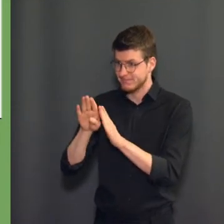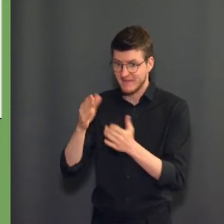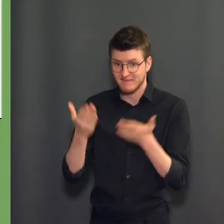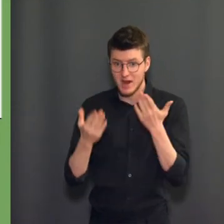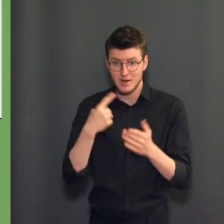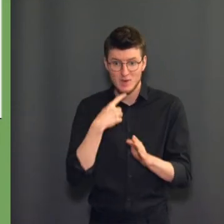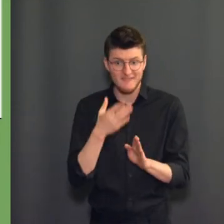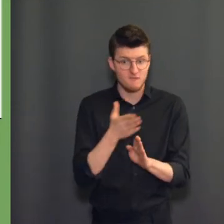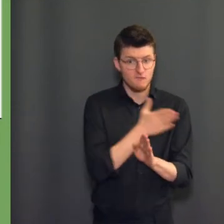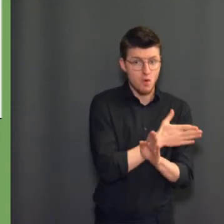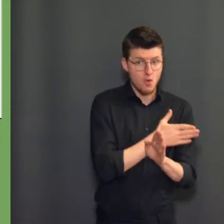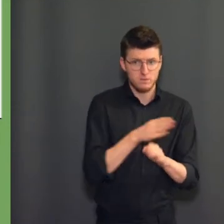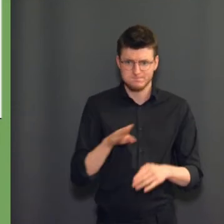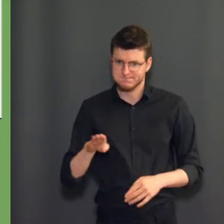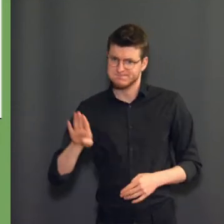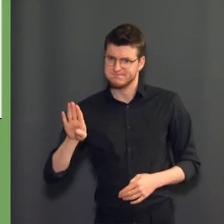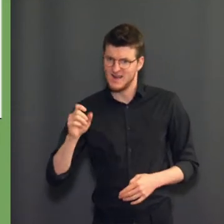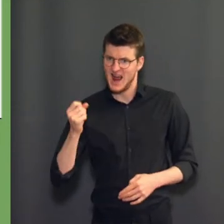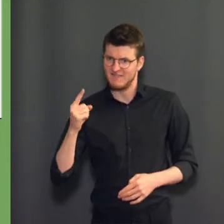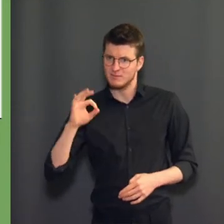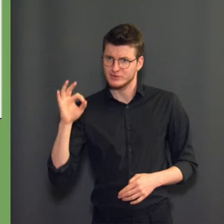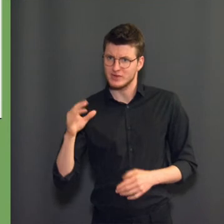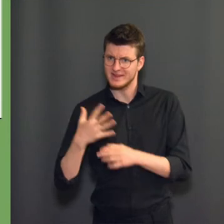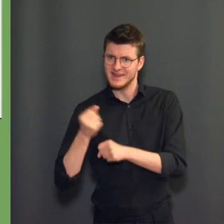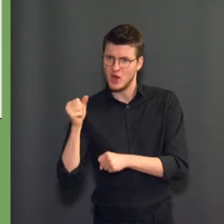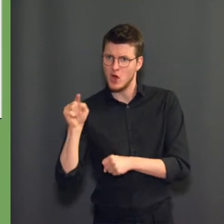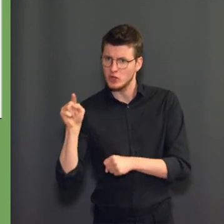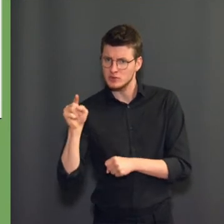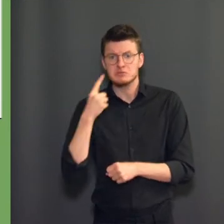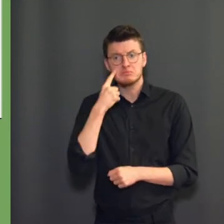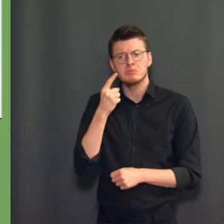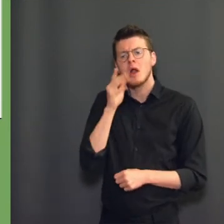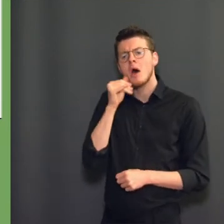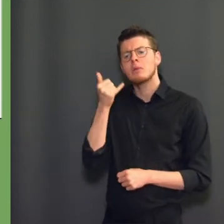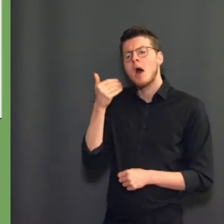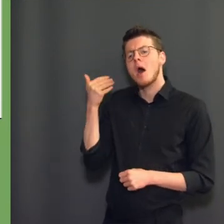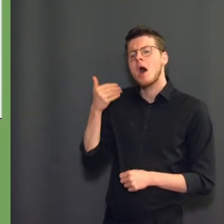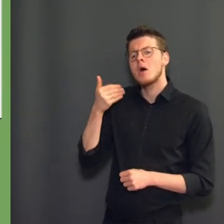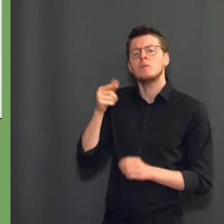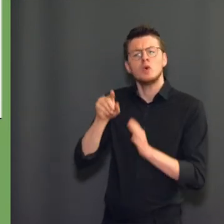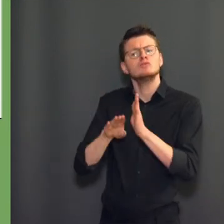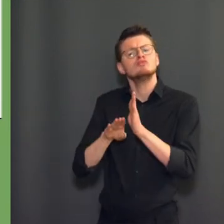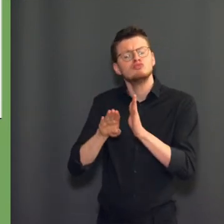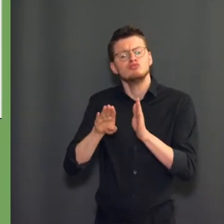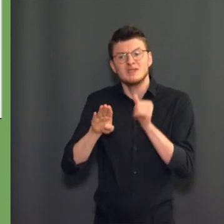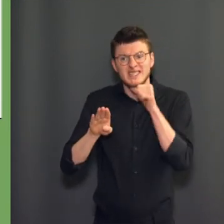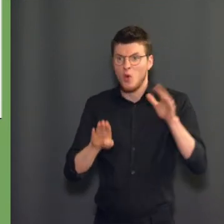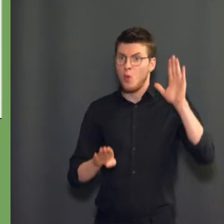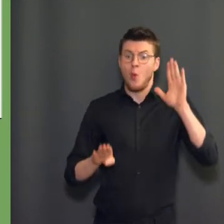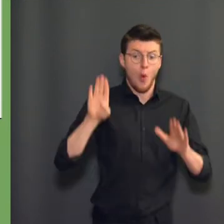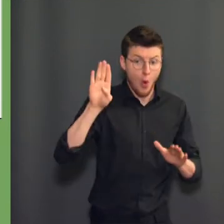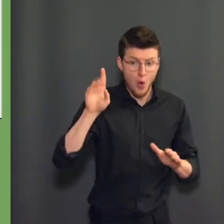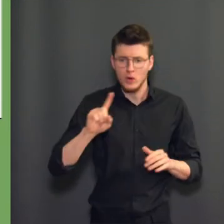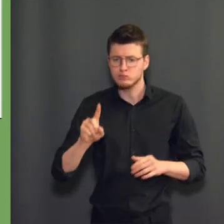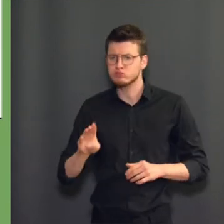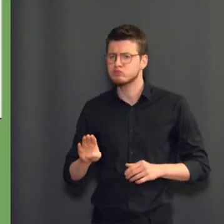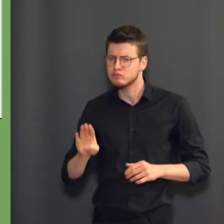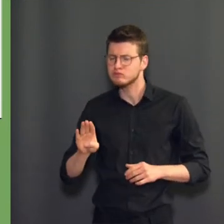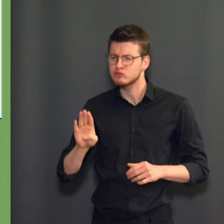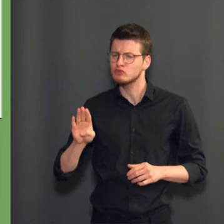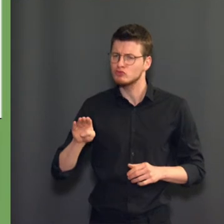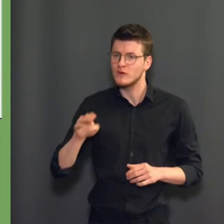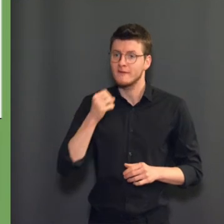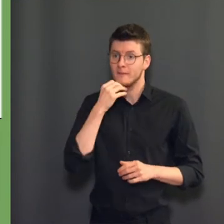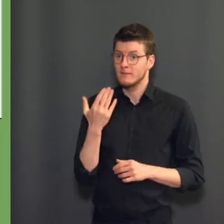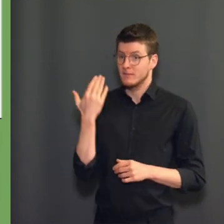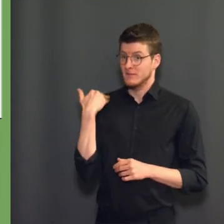De toename lijkt wel te vertragen in de laatste dagen. Zo zagen we een 10-tal dagen terug nog toenames tussen de